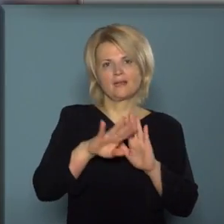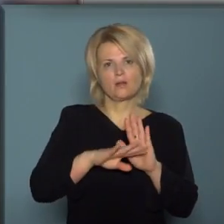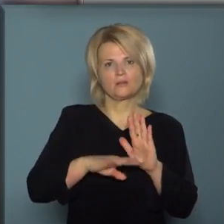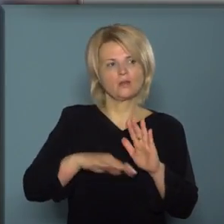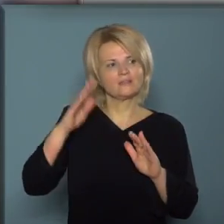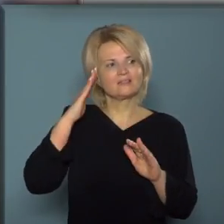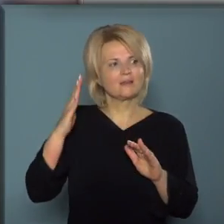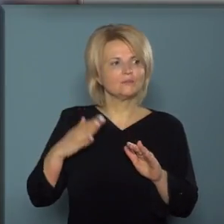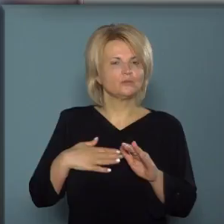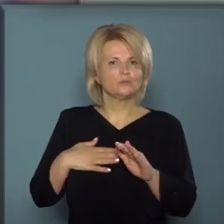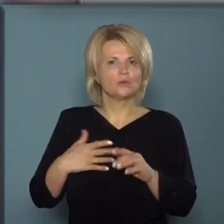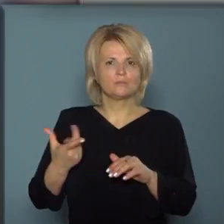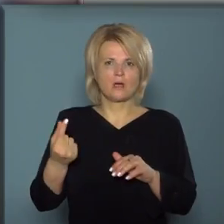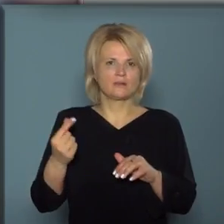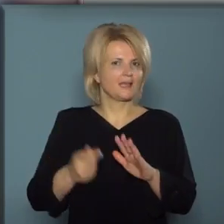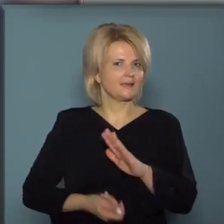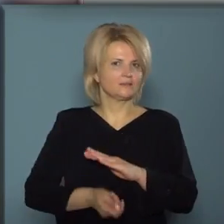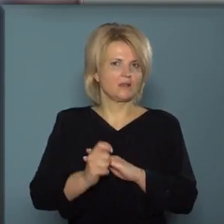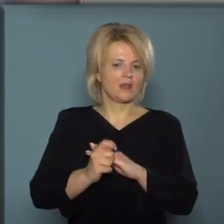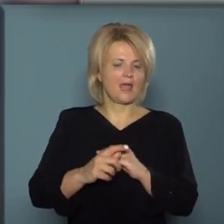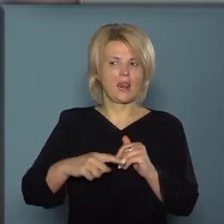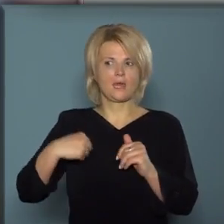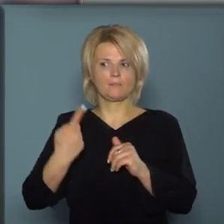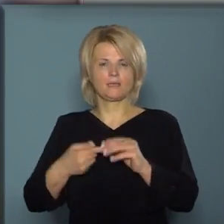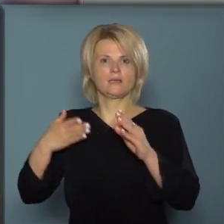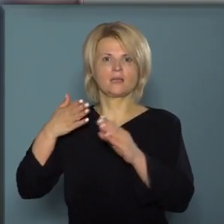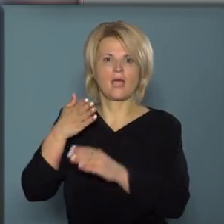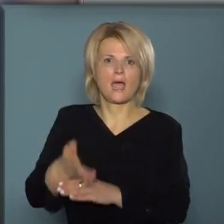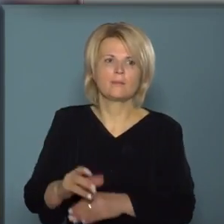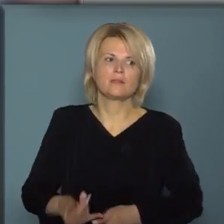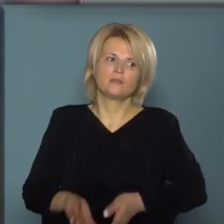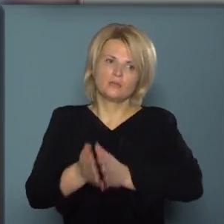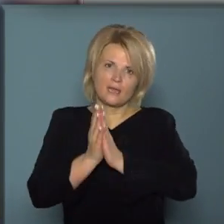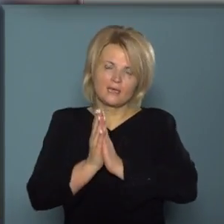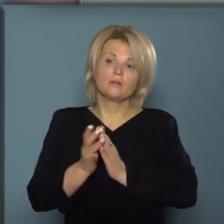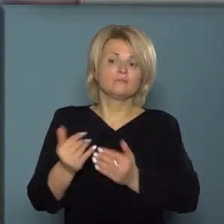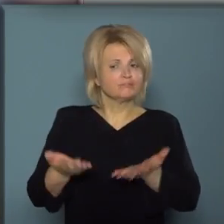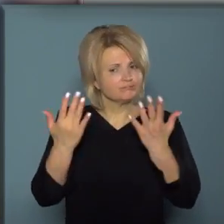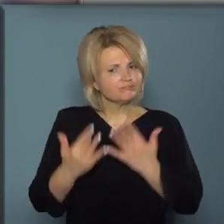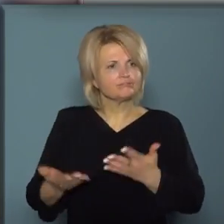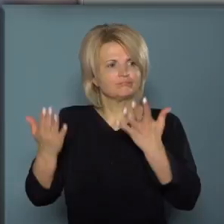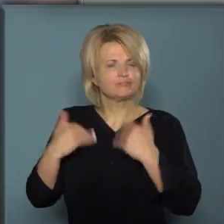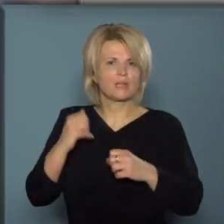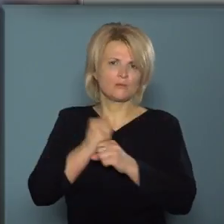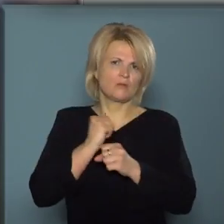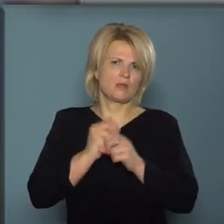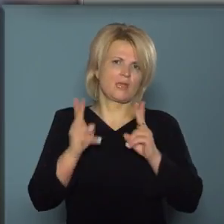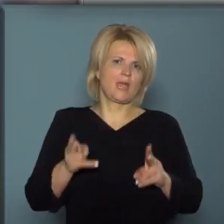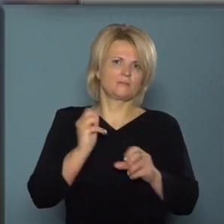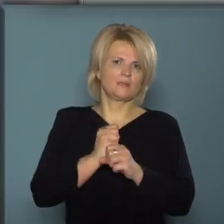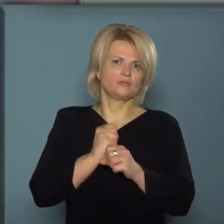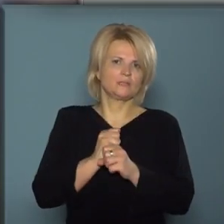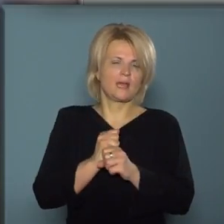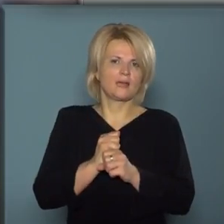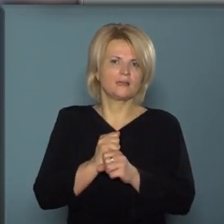tudunk még úgysem partnert találni, hogy mi megyünk el, és kérjük, hogy igen, jöjjön, ezt a munkát végezze,